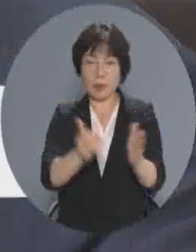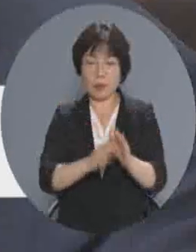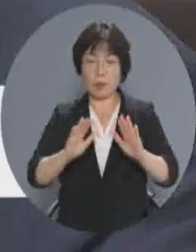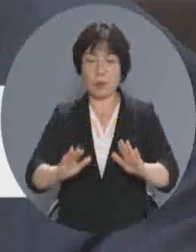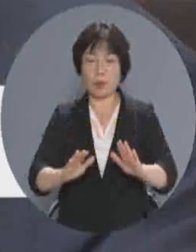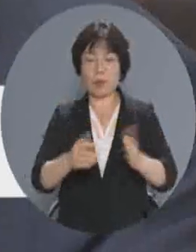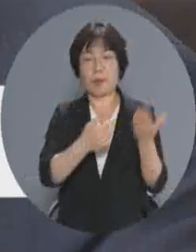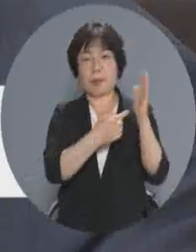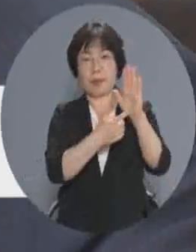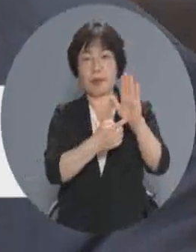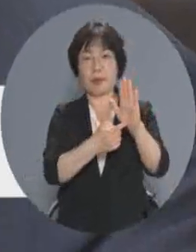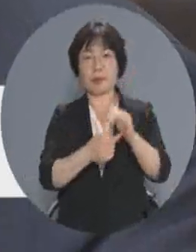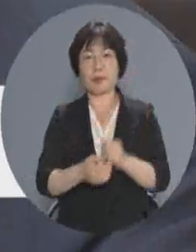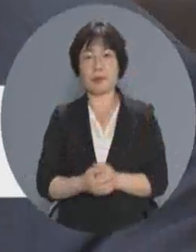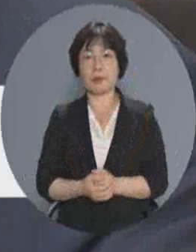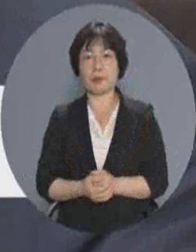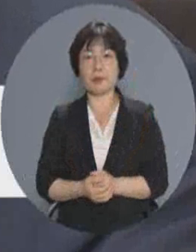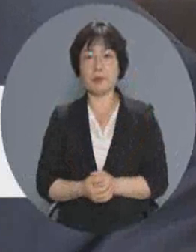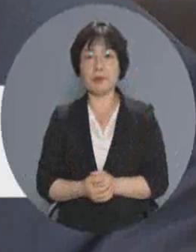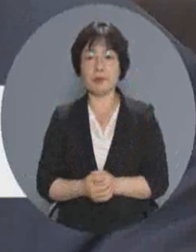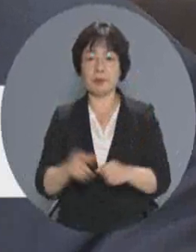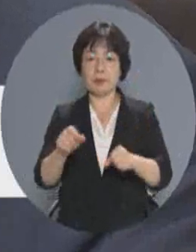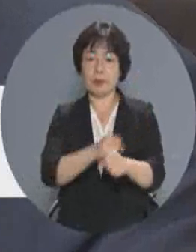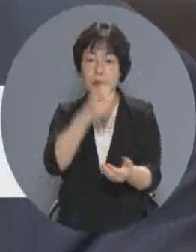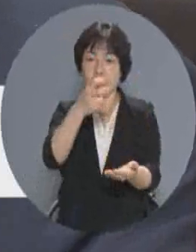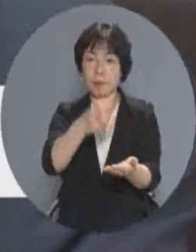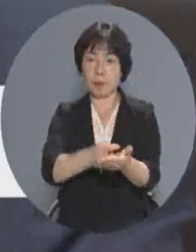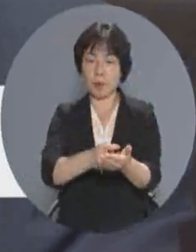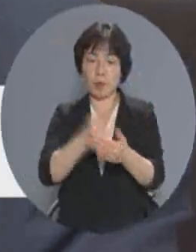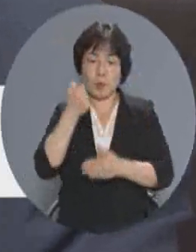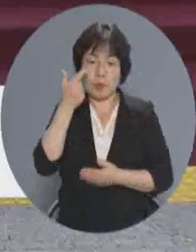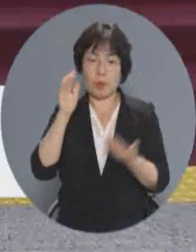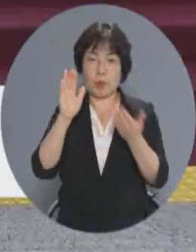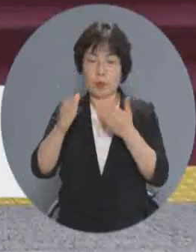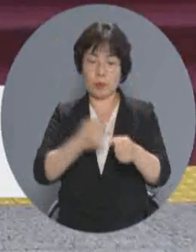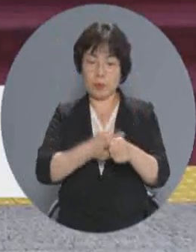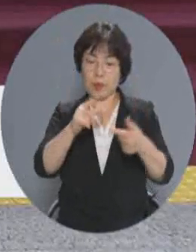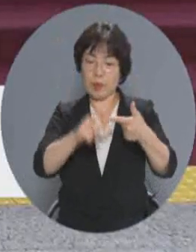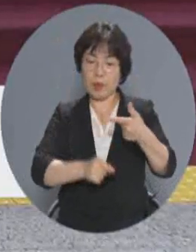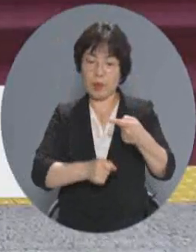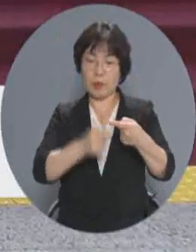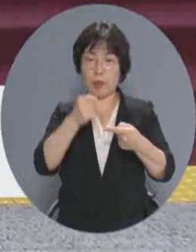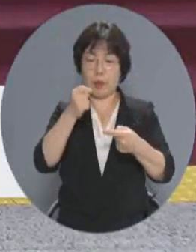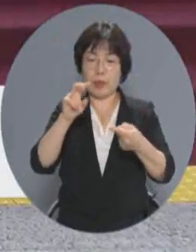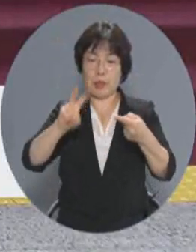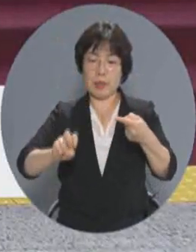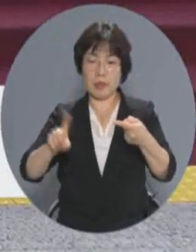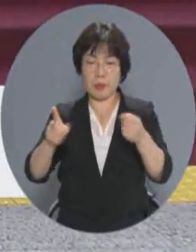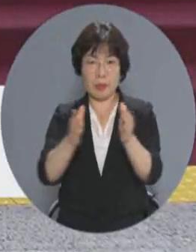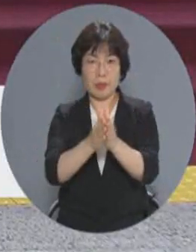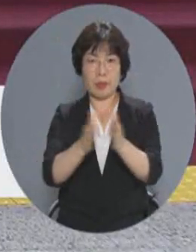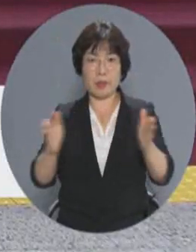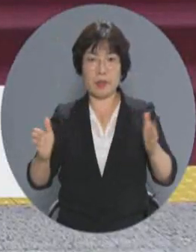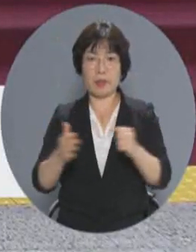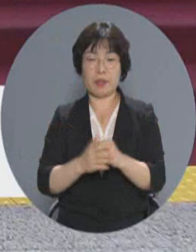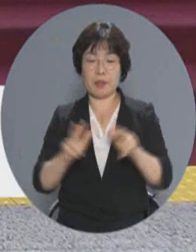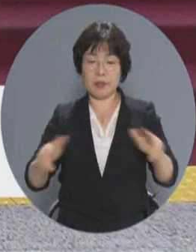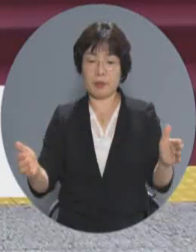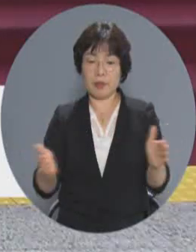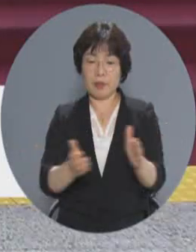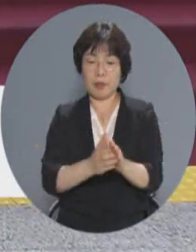오늘 공포됐습니다. 이에 따라 특별법은 6개월 뒤인 내년 1월 21일부터 시행되며